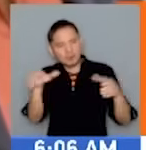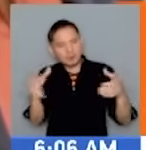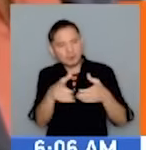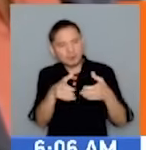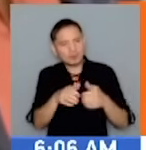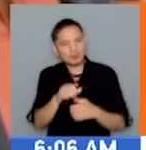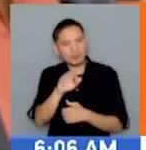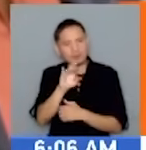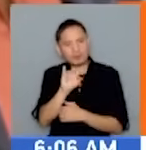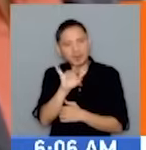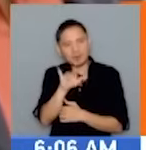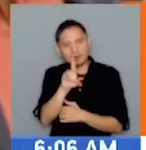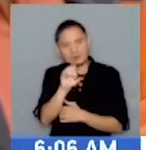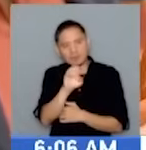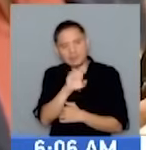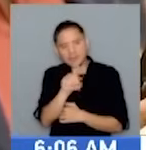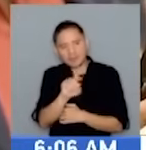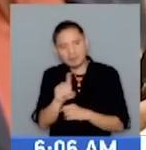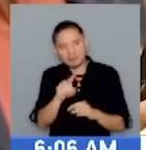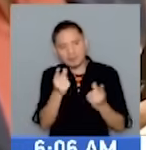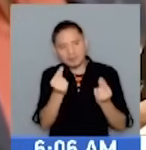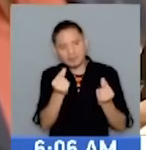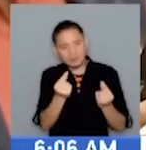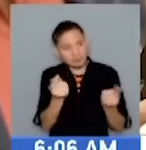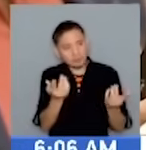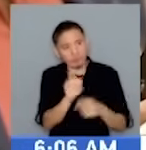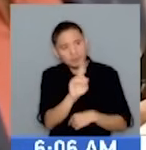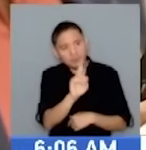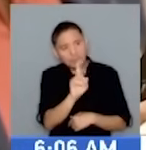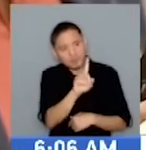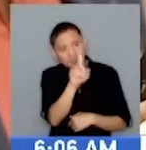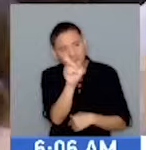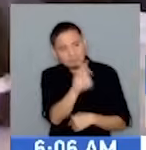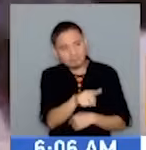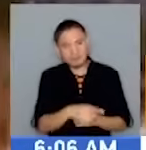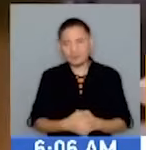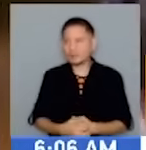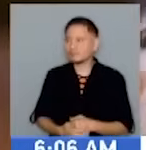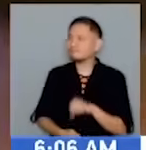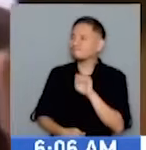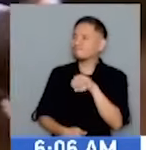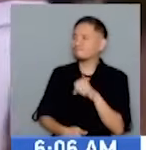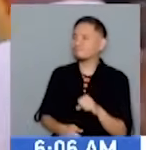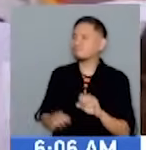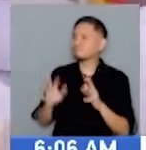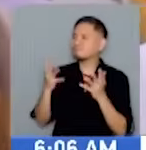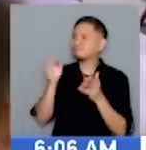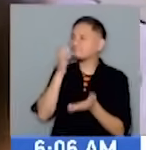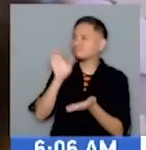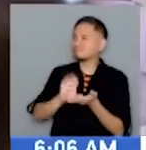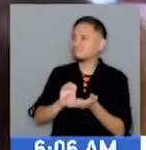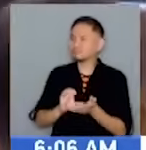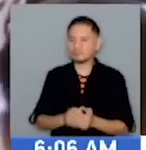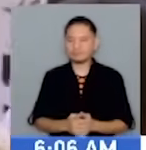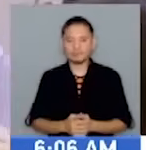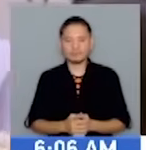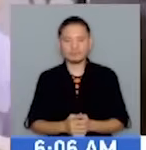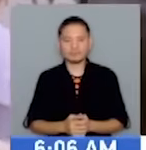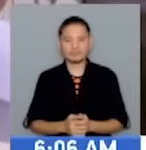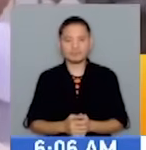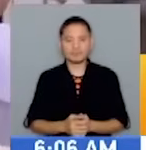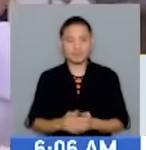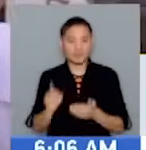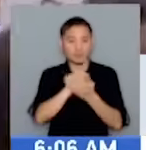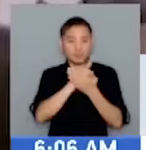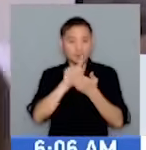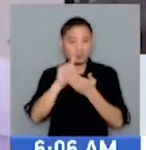mga dati po yung kaalyado sa HNT. Opo, no comment. Nitong mga nakalipas na linggo, may mga nauna